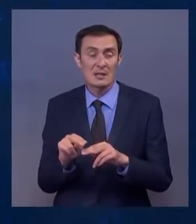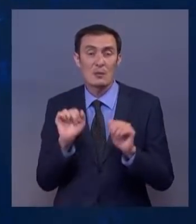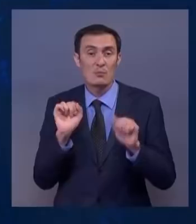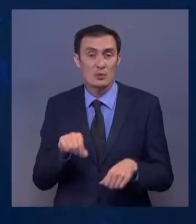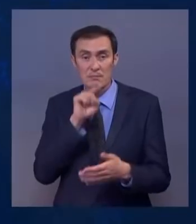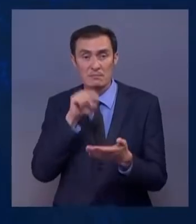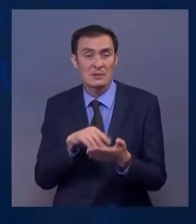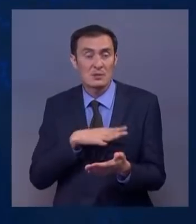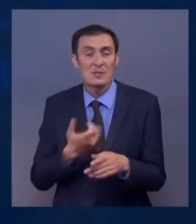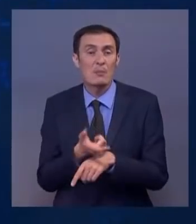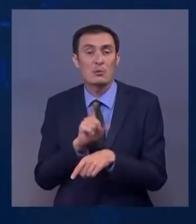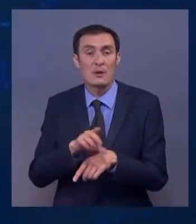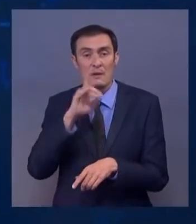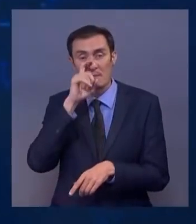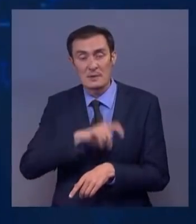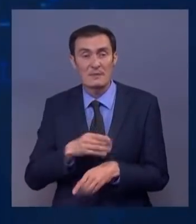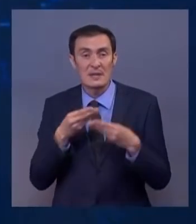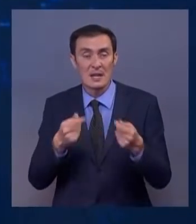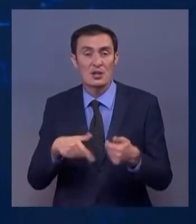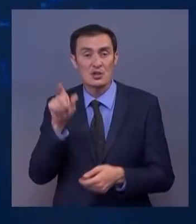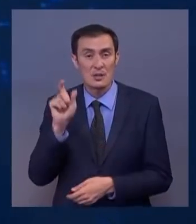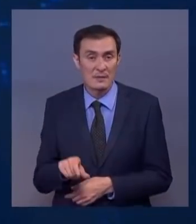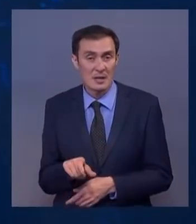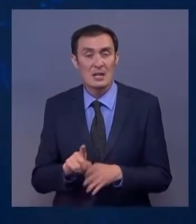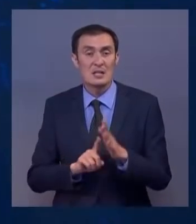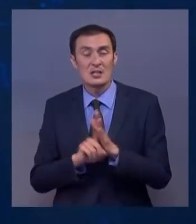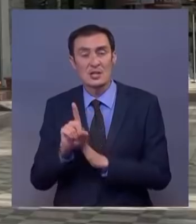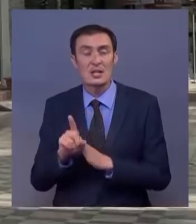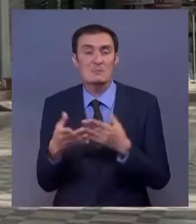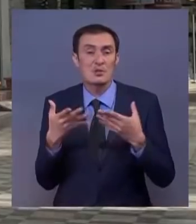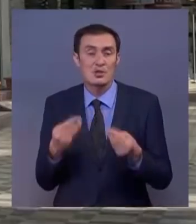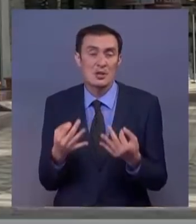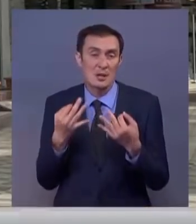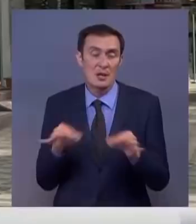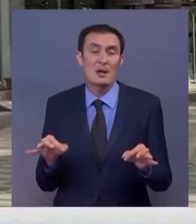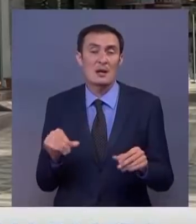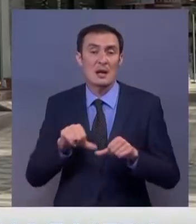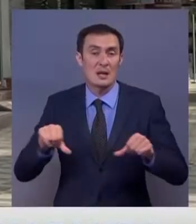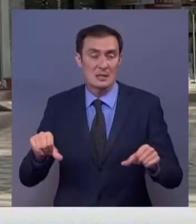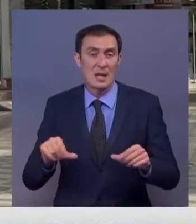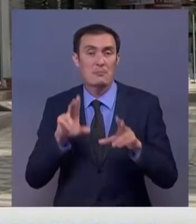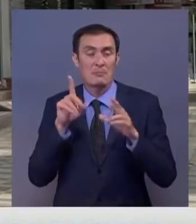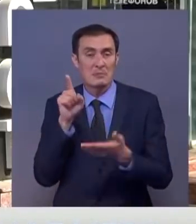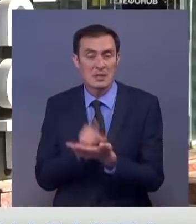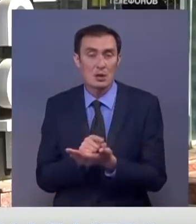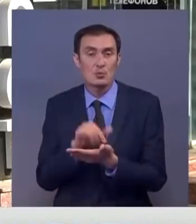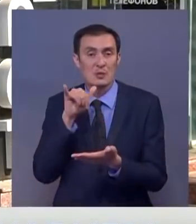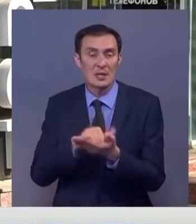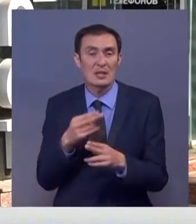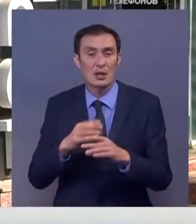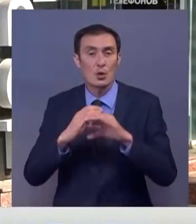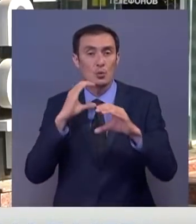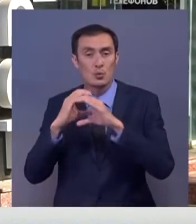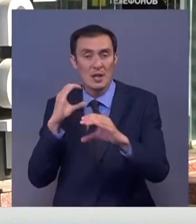мера может оказать негативное влияние на организм человека. С начала смягчения карантина власти соседней страны обязали устанавливать такие